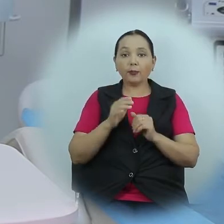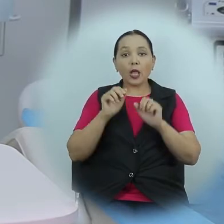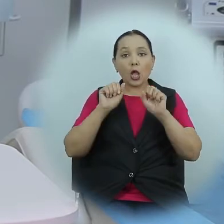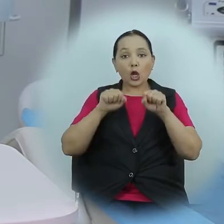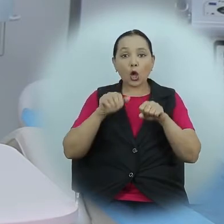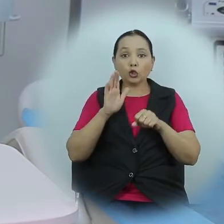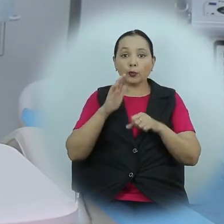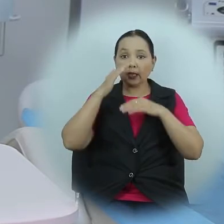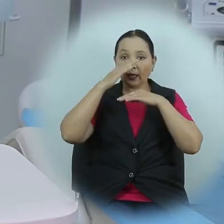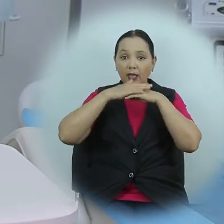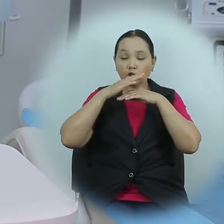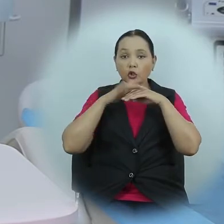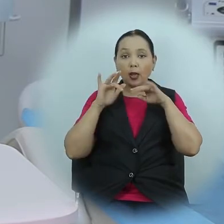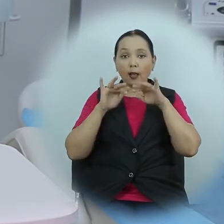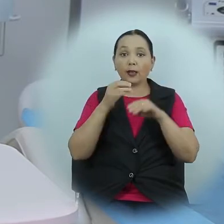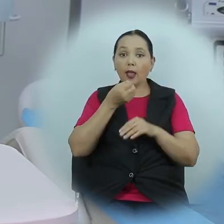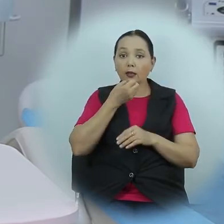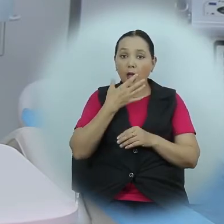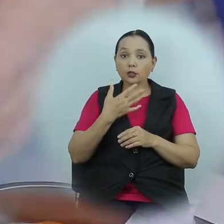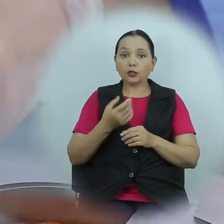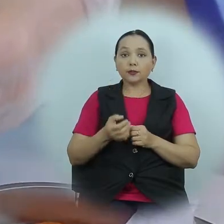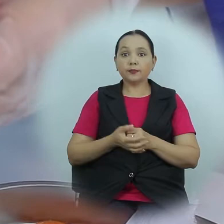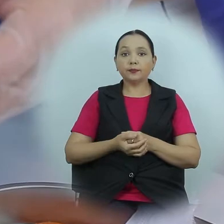Илоджі болса, кеч құрын қылген яқшы.